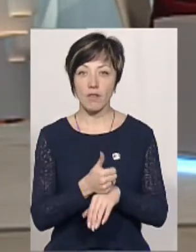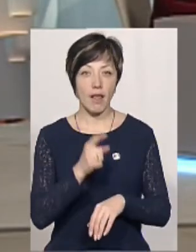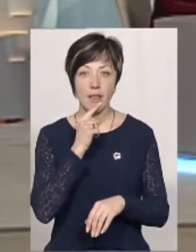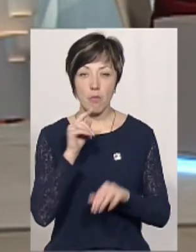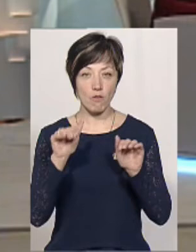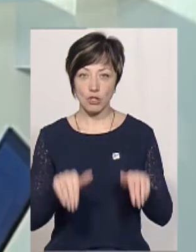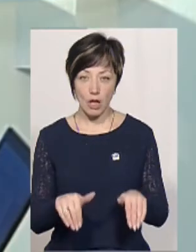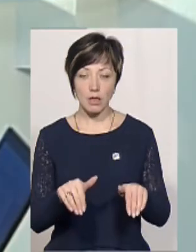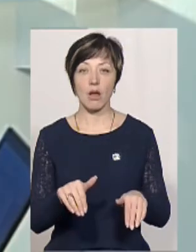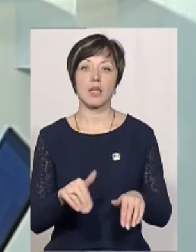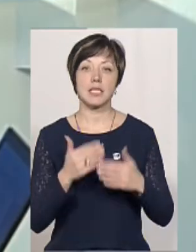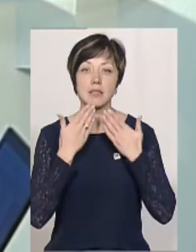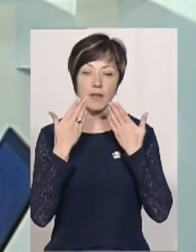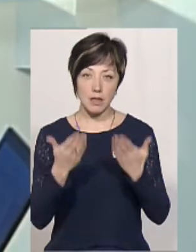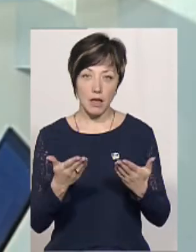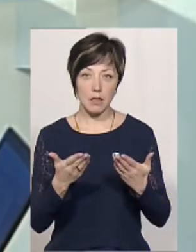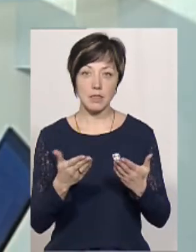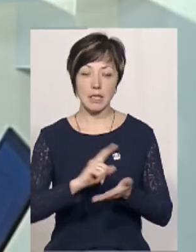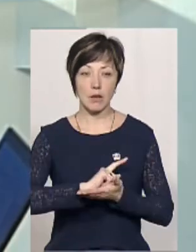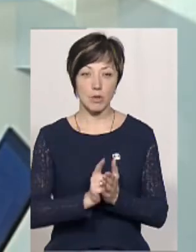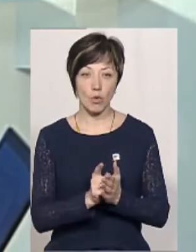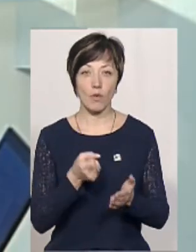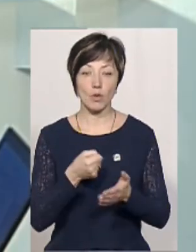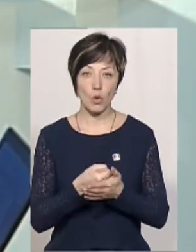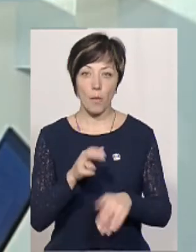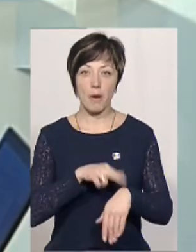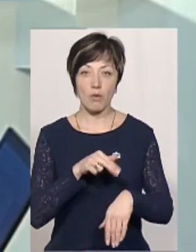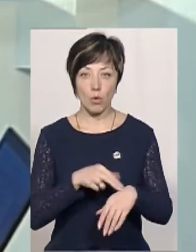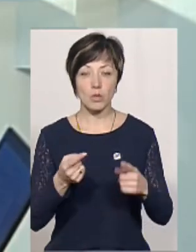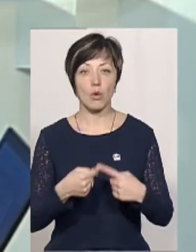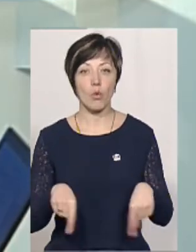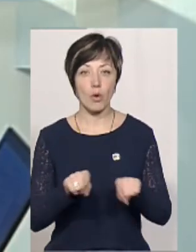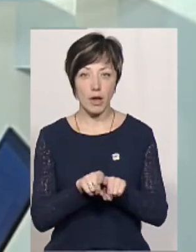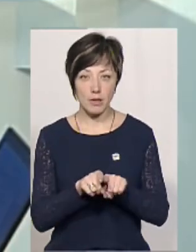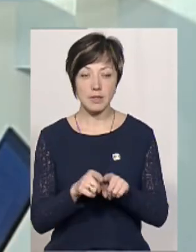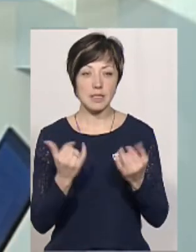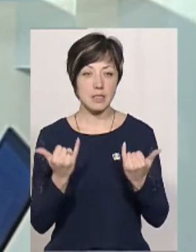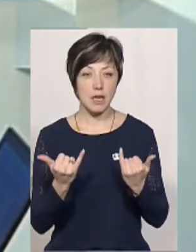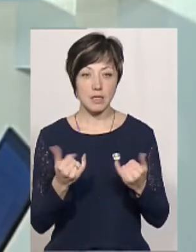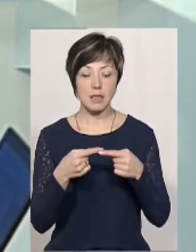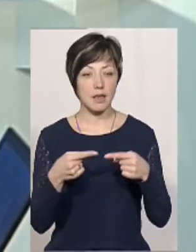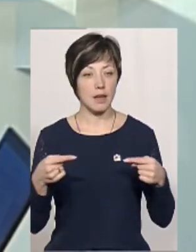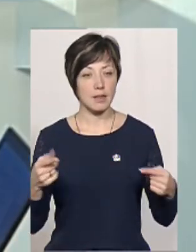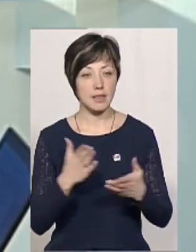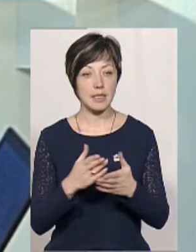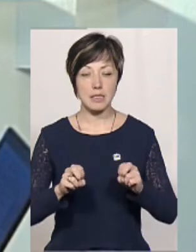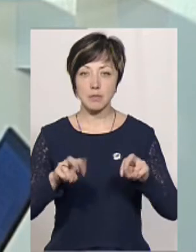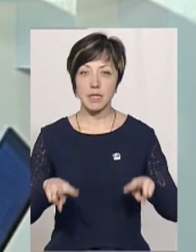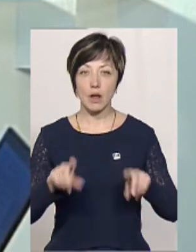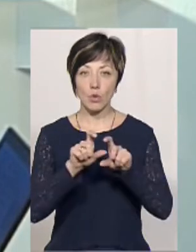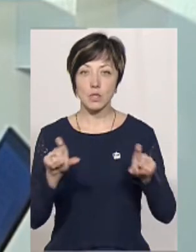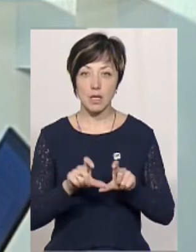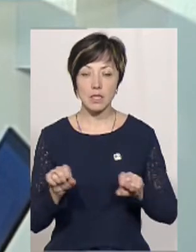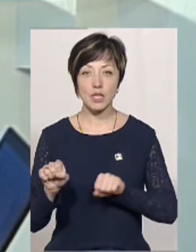не мовчати, головне звертатись терміново до правоохоронних органів. У нас зараз ряд є спеціальних установ,